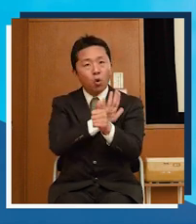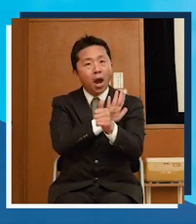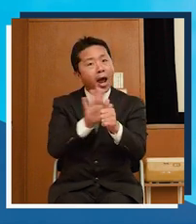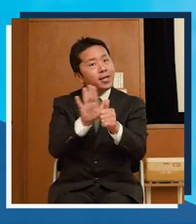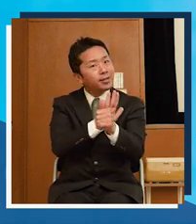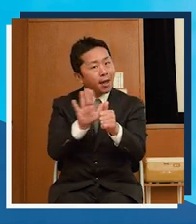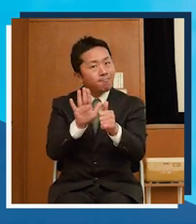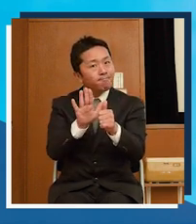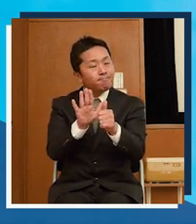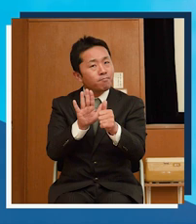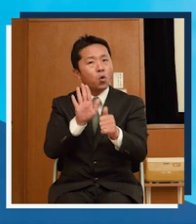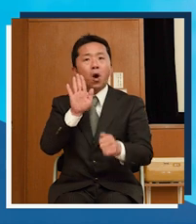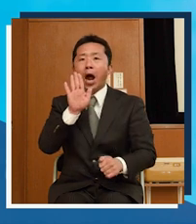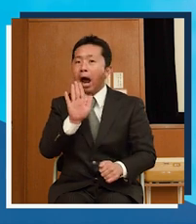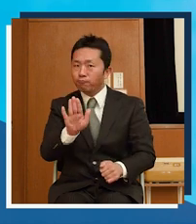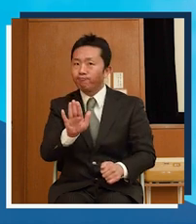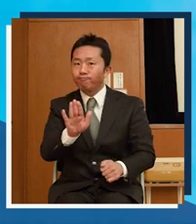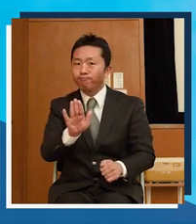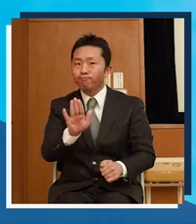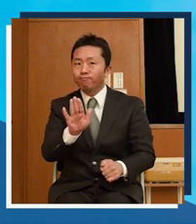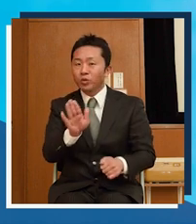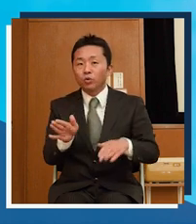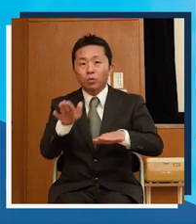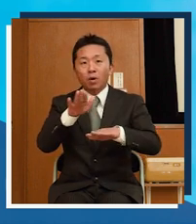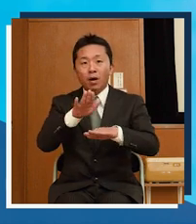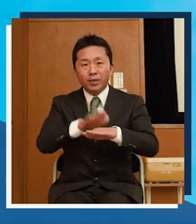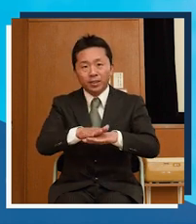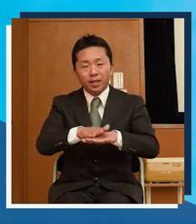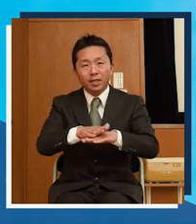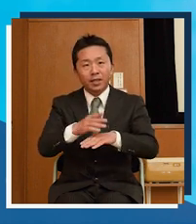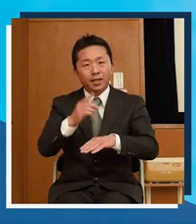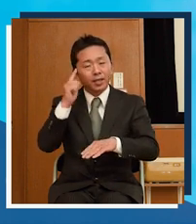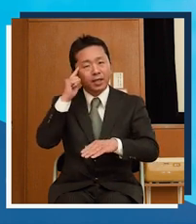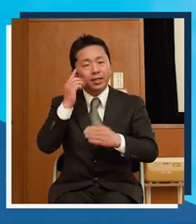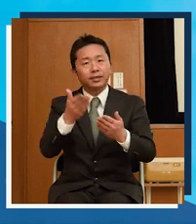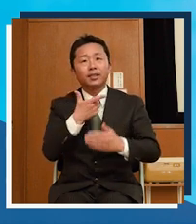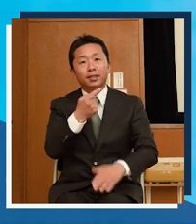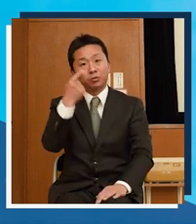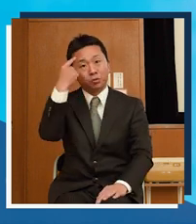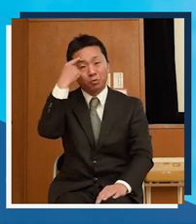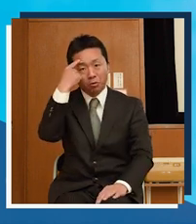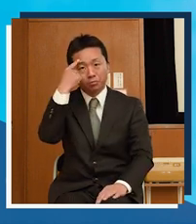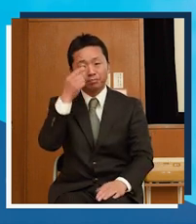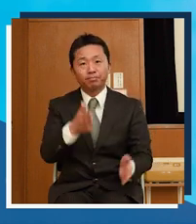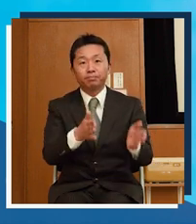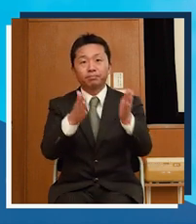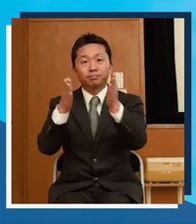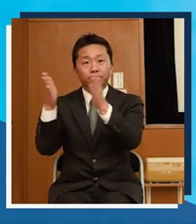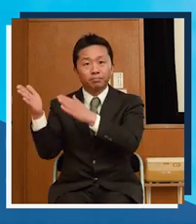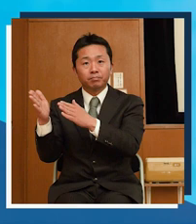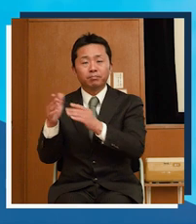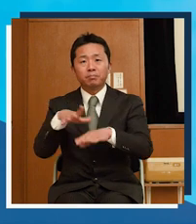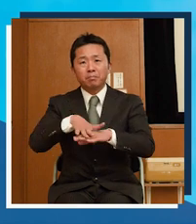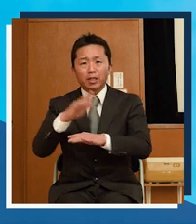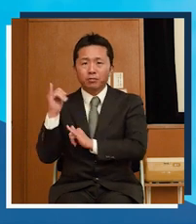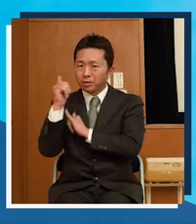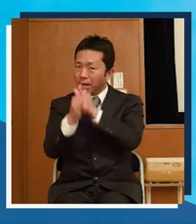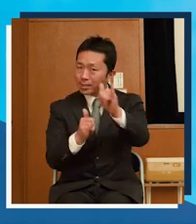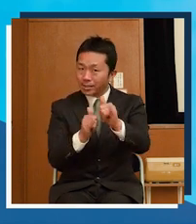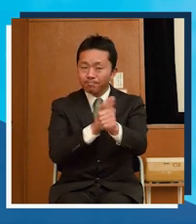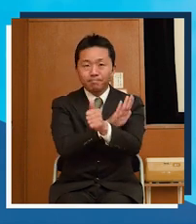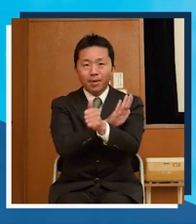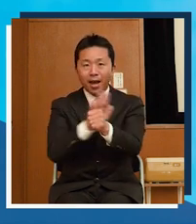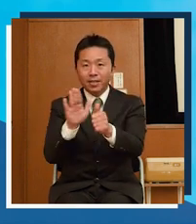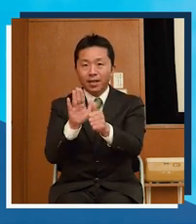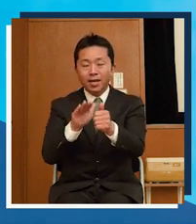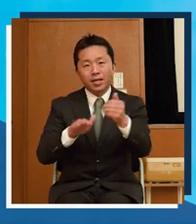も乗っかっているということも合わせて組みとっていただければと思います初めに基地ができた歴史的背景とえ基地